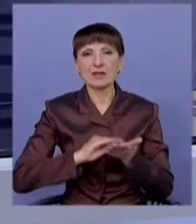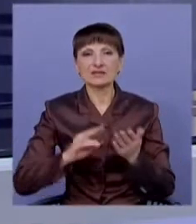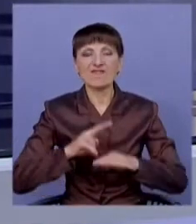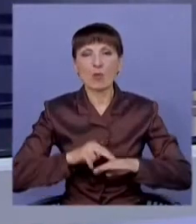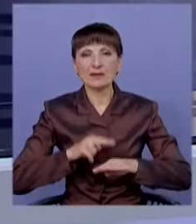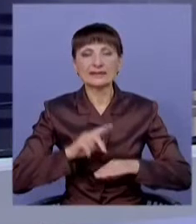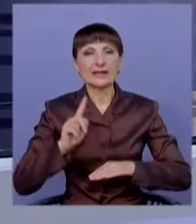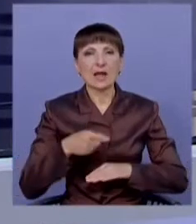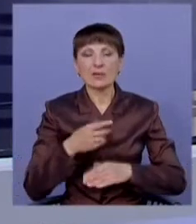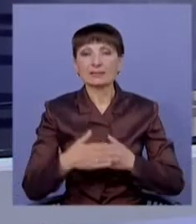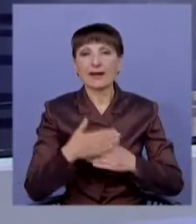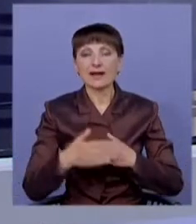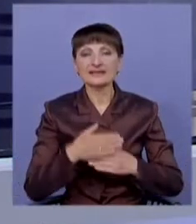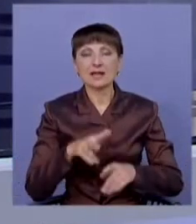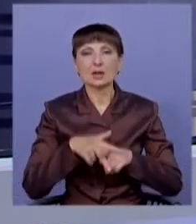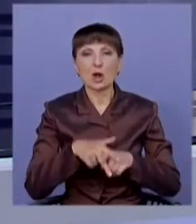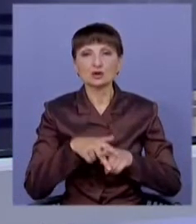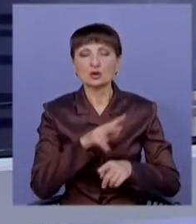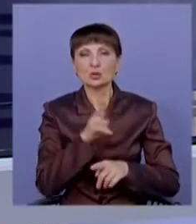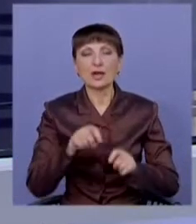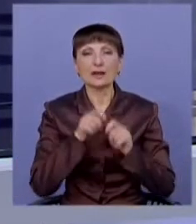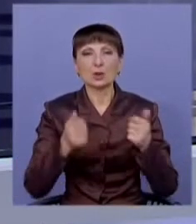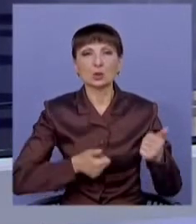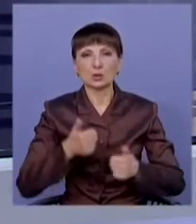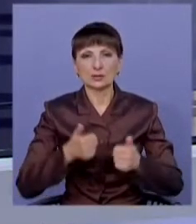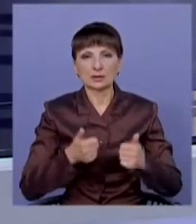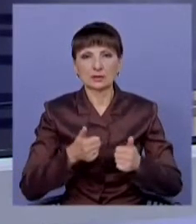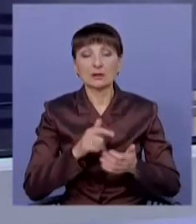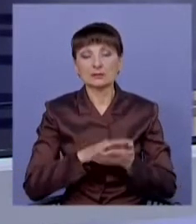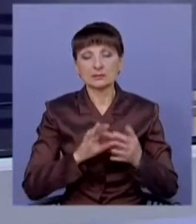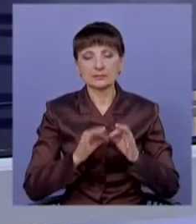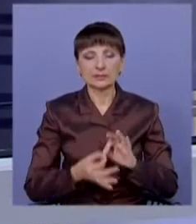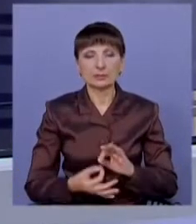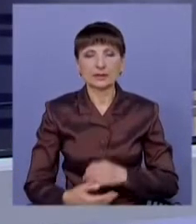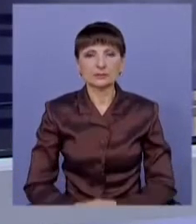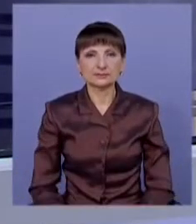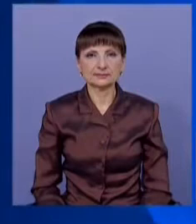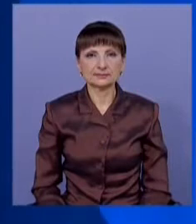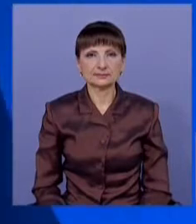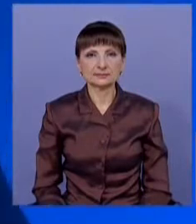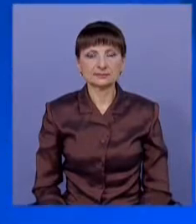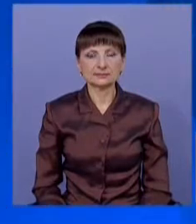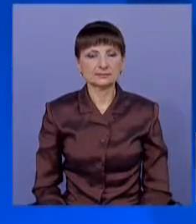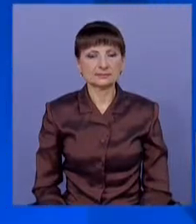полицию с требованием наказать наездников и организаторов турнира. Жанна Тайтинова продолжит тему.